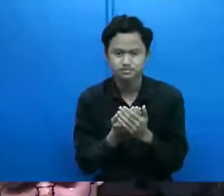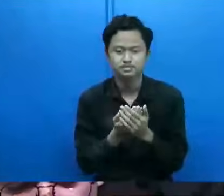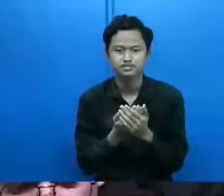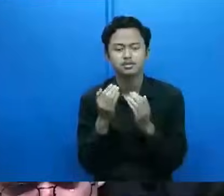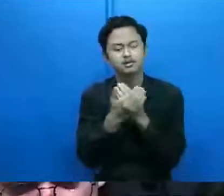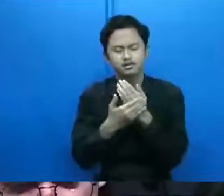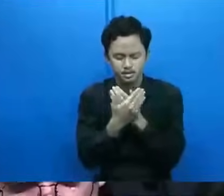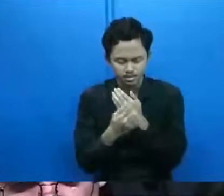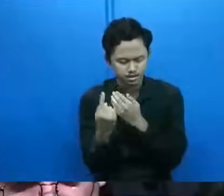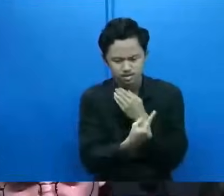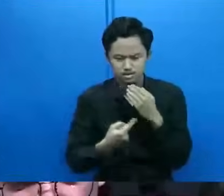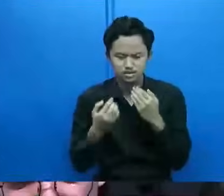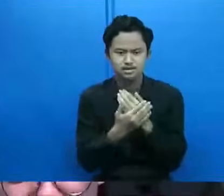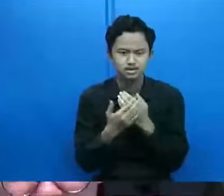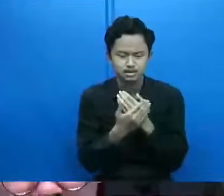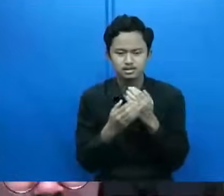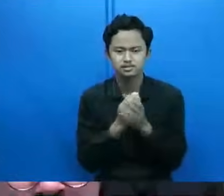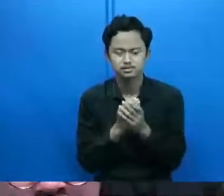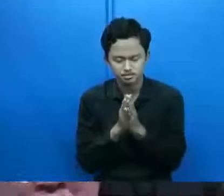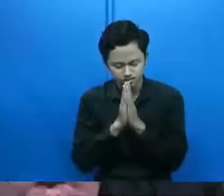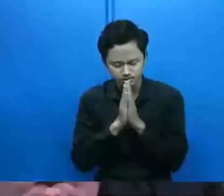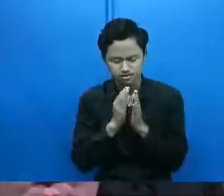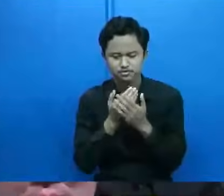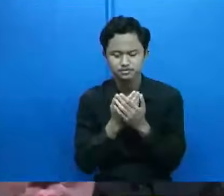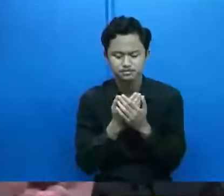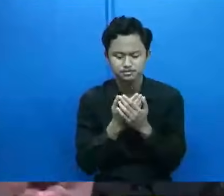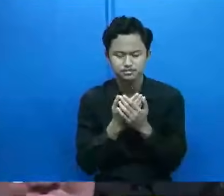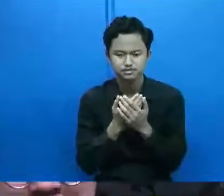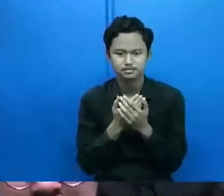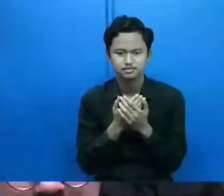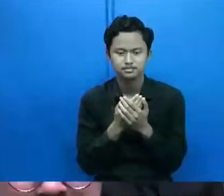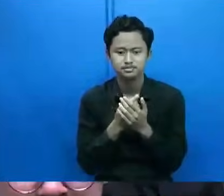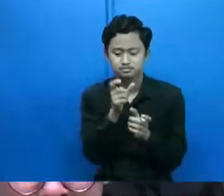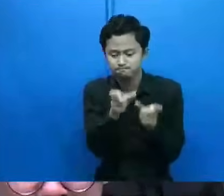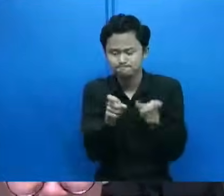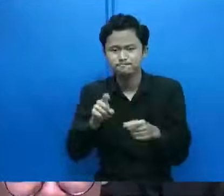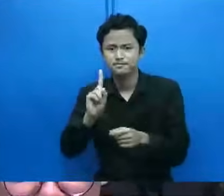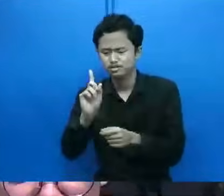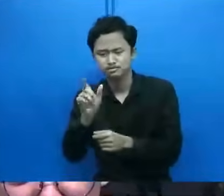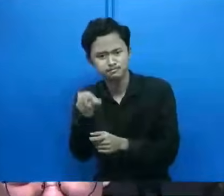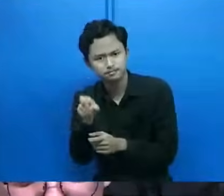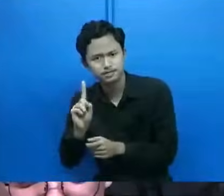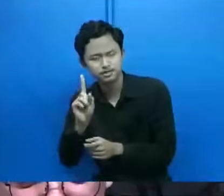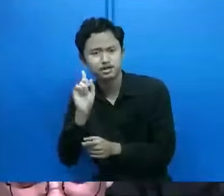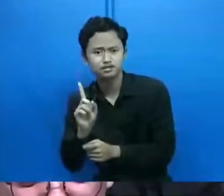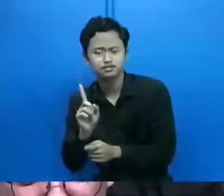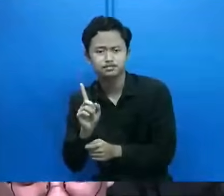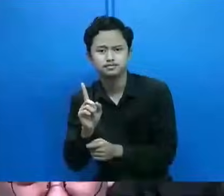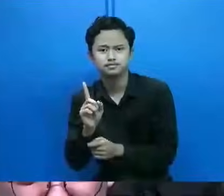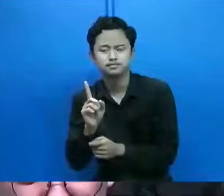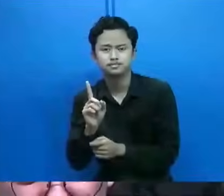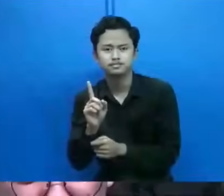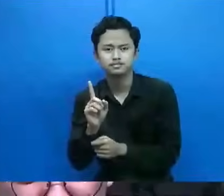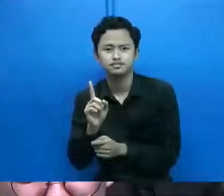Rabbul Alamin. Kami mohon ya Allah. Jika satu di antara kami ya Allah. Jika satu di antara kami.